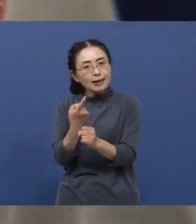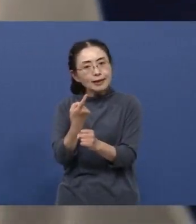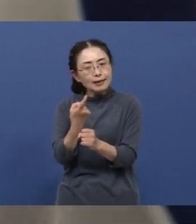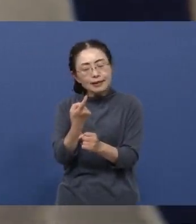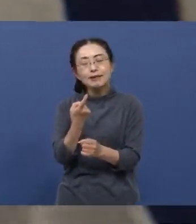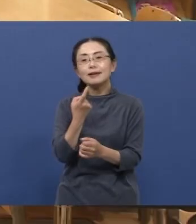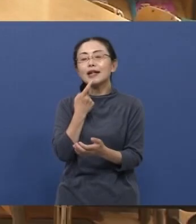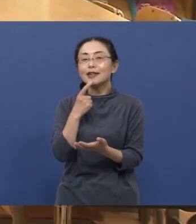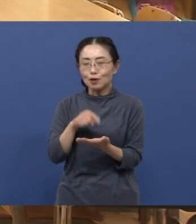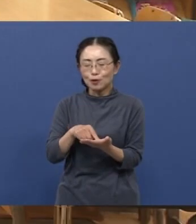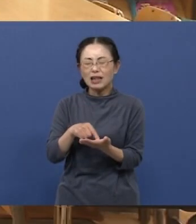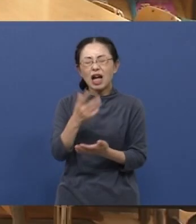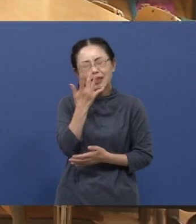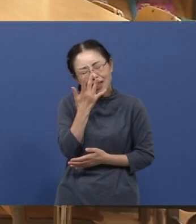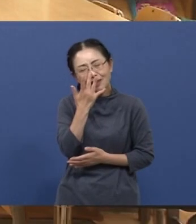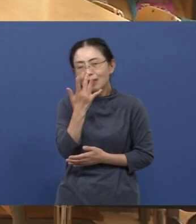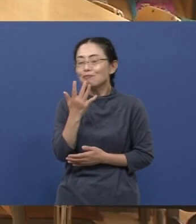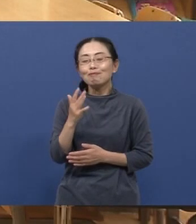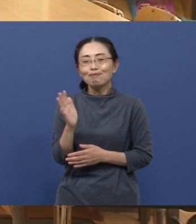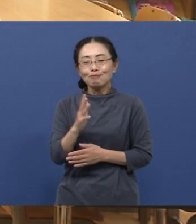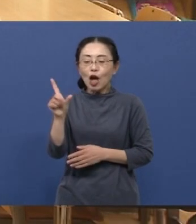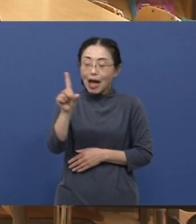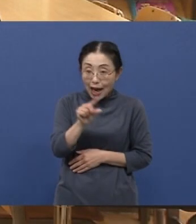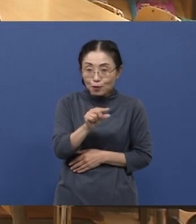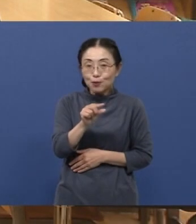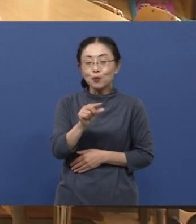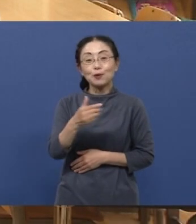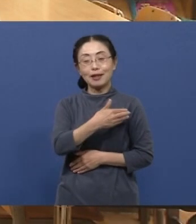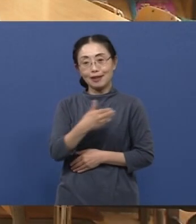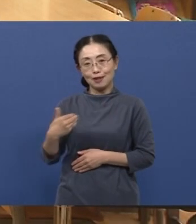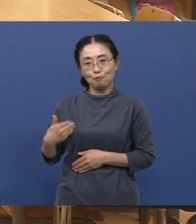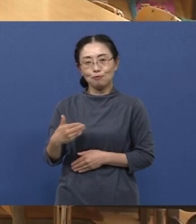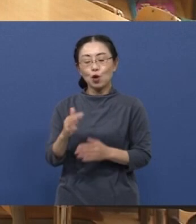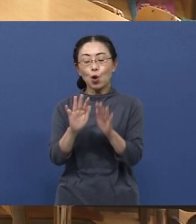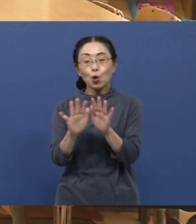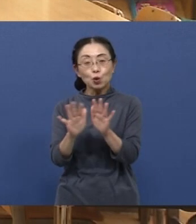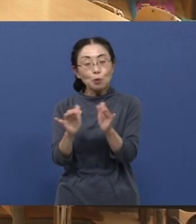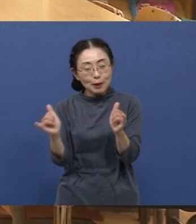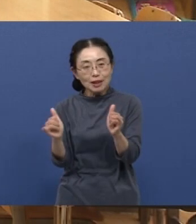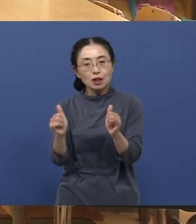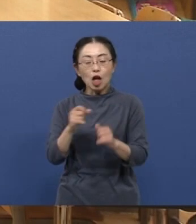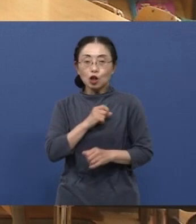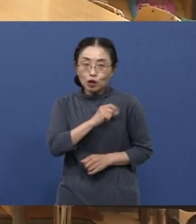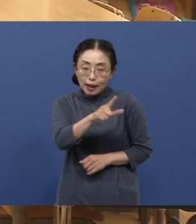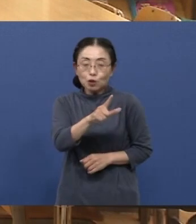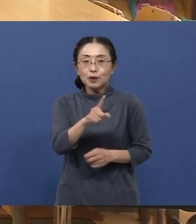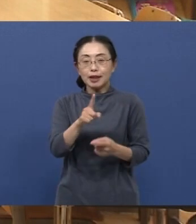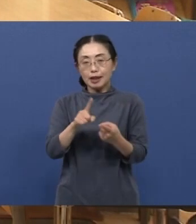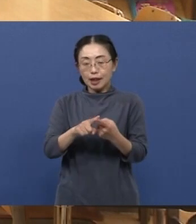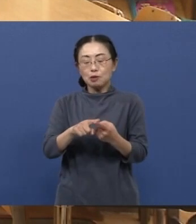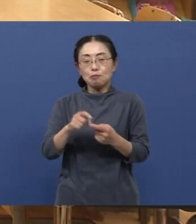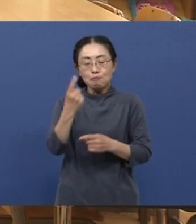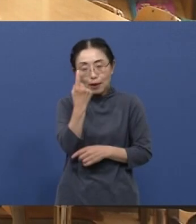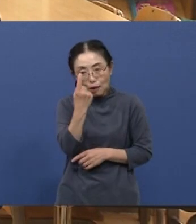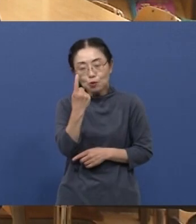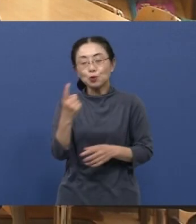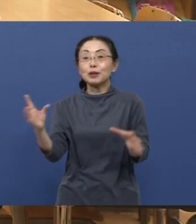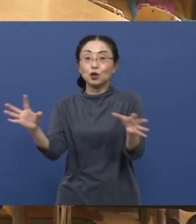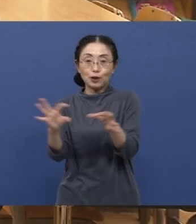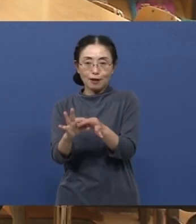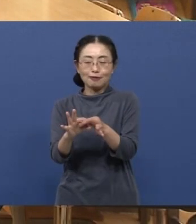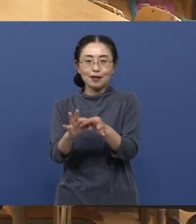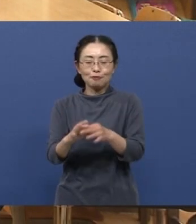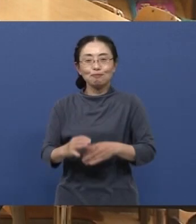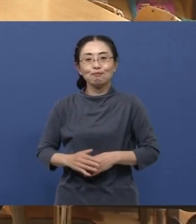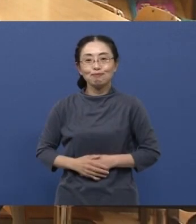教科の苦手意識がなくなったりだとか、子どもたちから発信する主体的な学びにつながっている、そういうことが